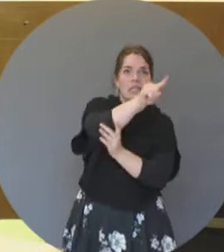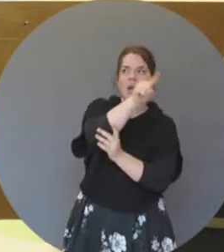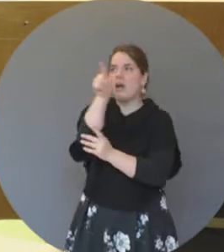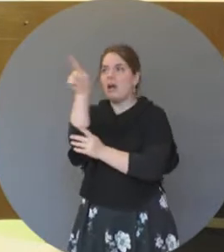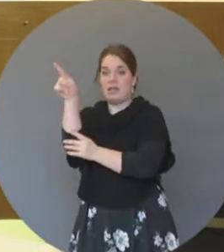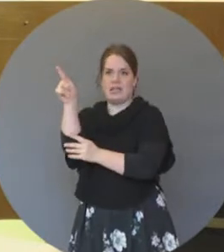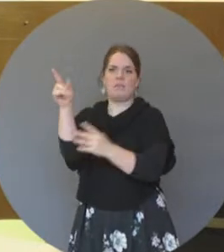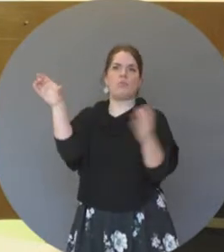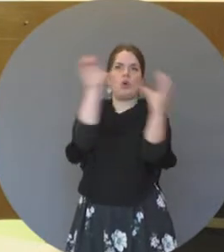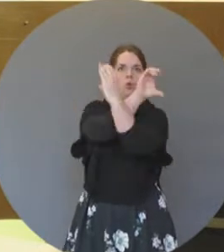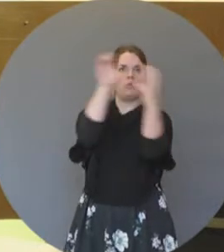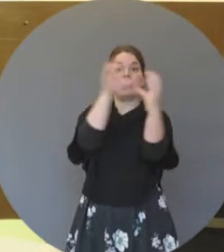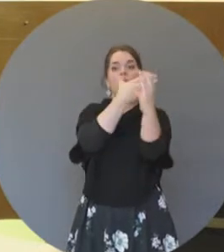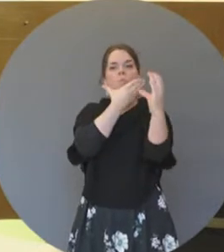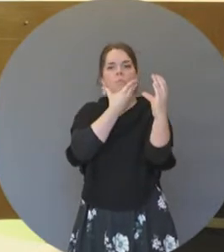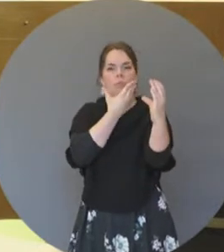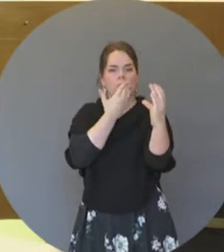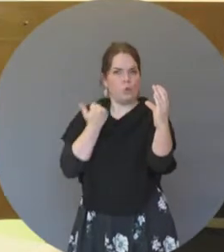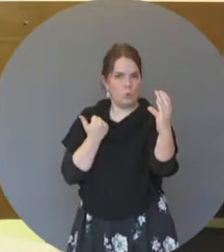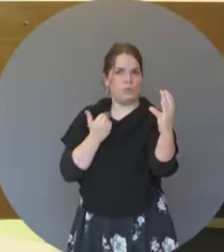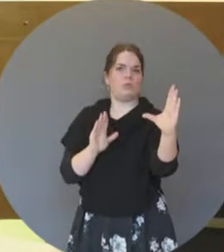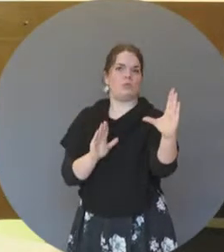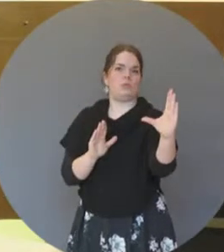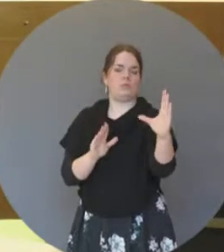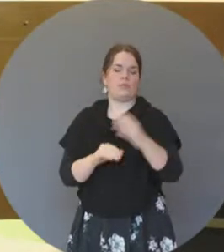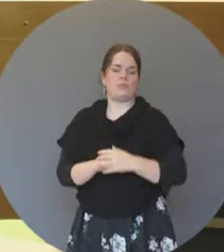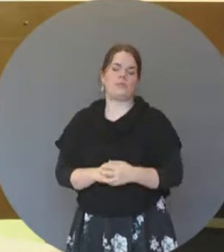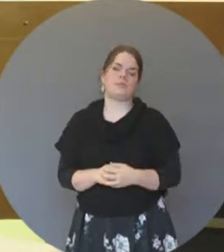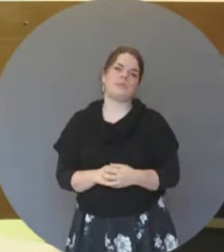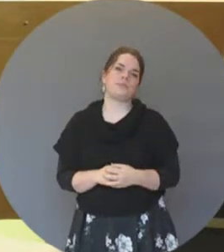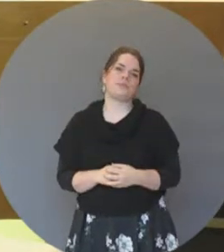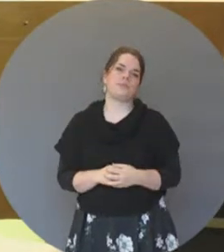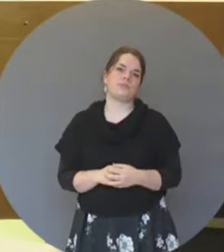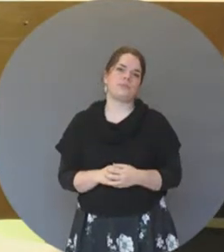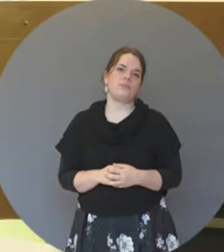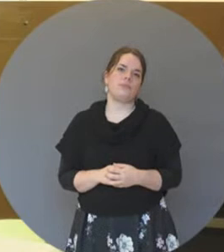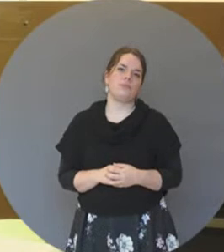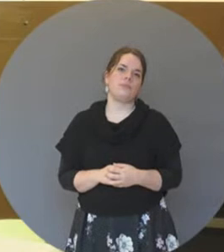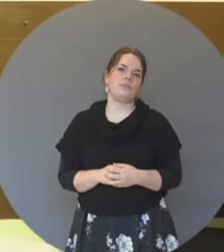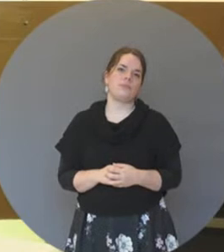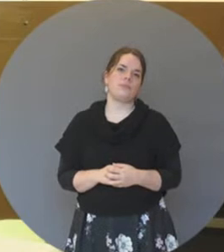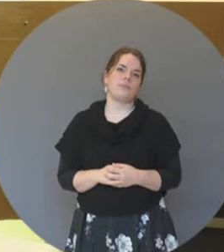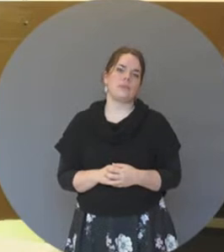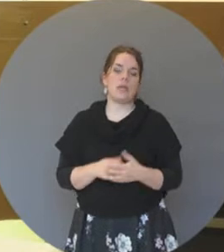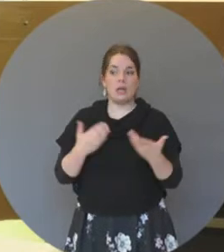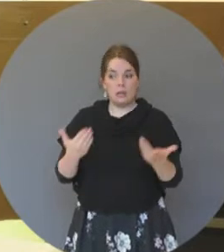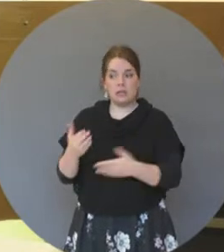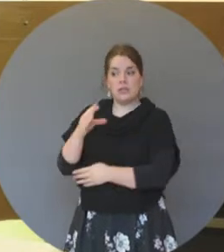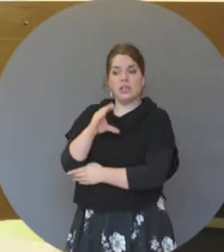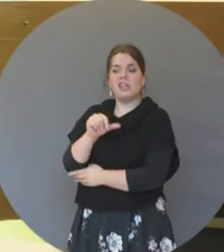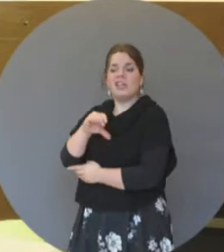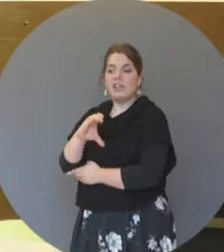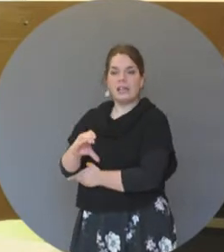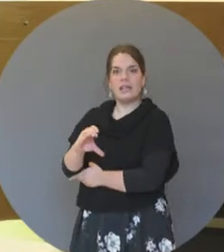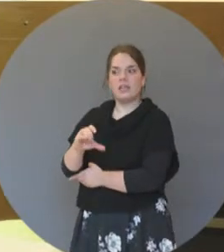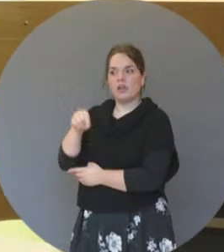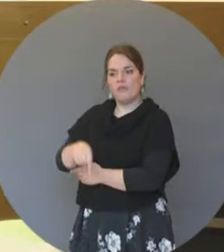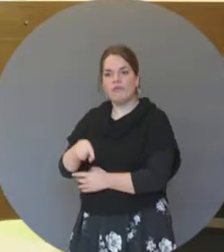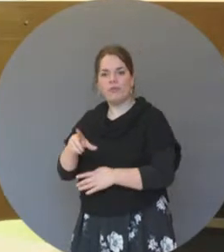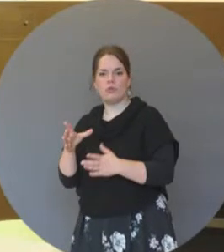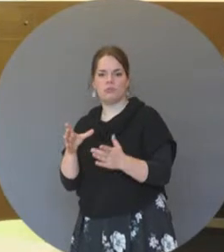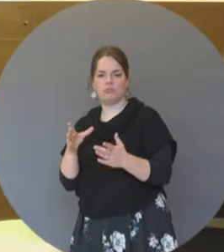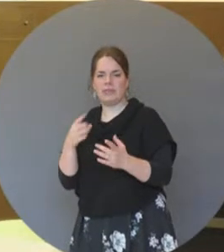communication enfin vous évoquez que les clics devront apporter une attention particulière au public